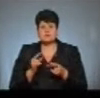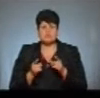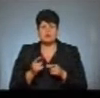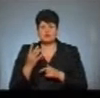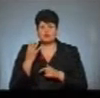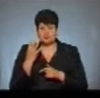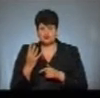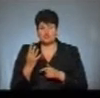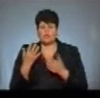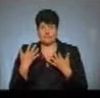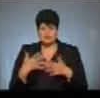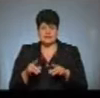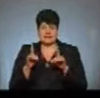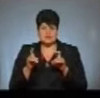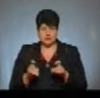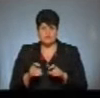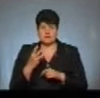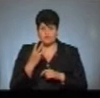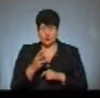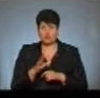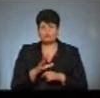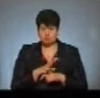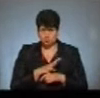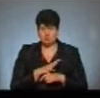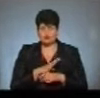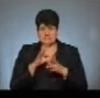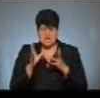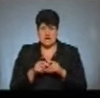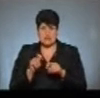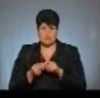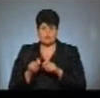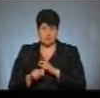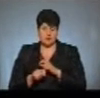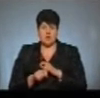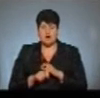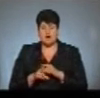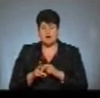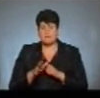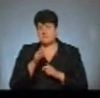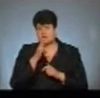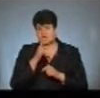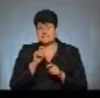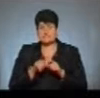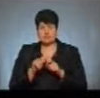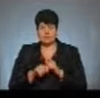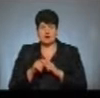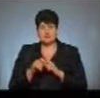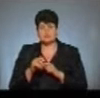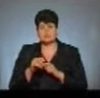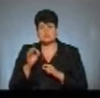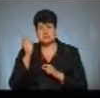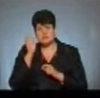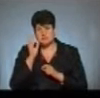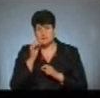4 вже тестувань, в 3 був загальний контроль, а під час тестування з іспанської, німецької, французької такого контролю не